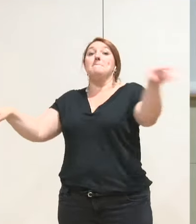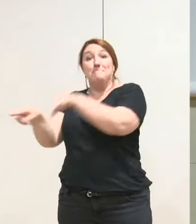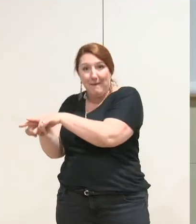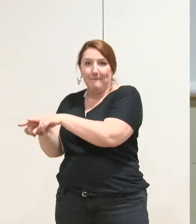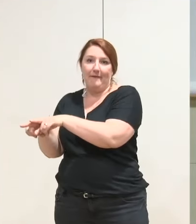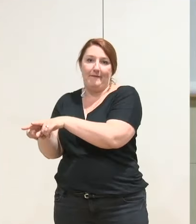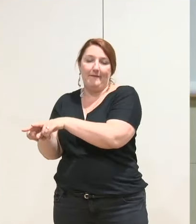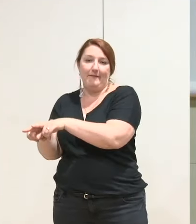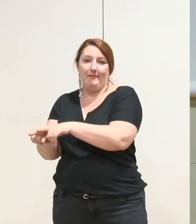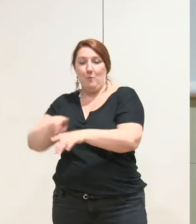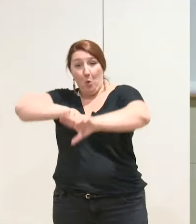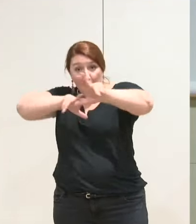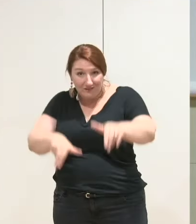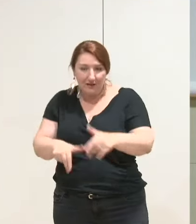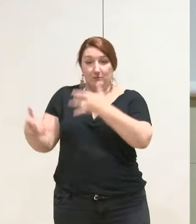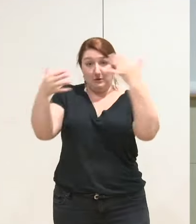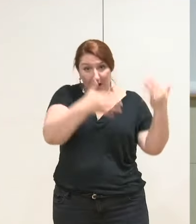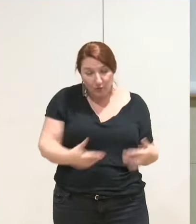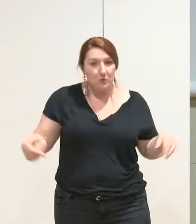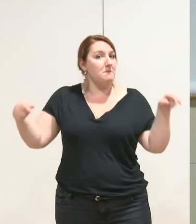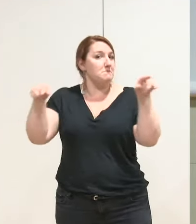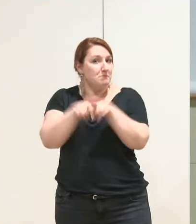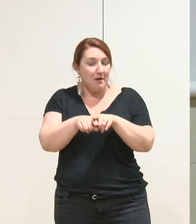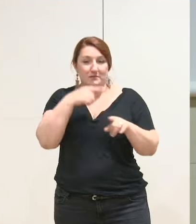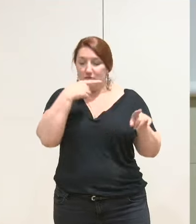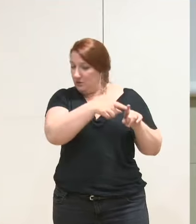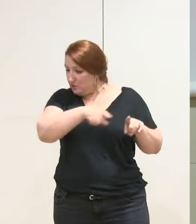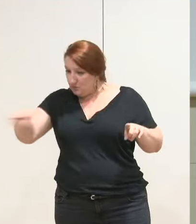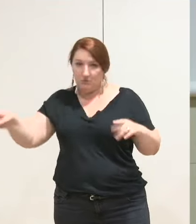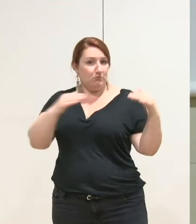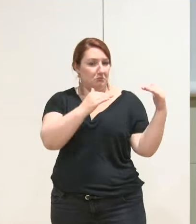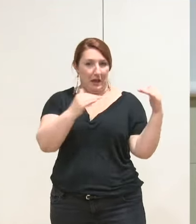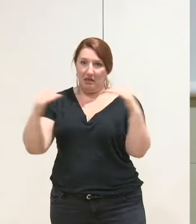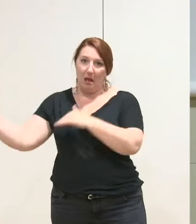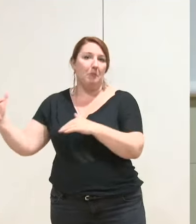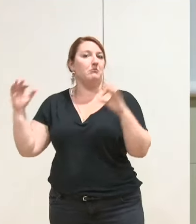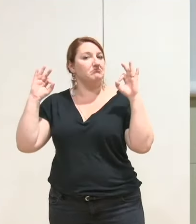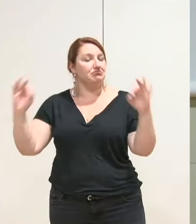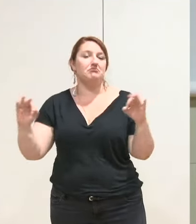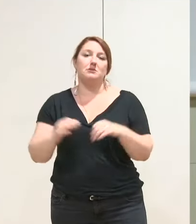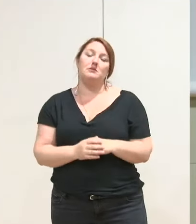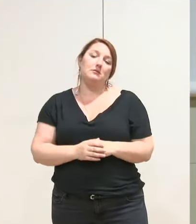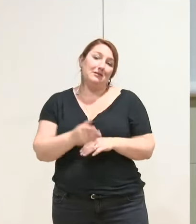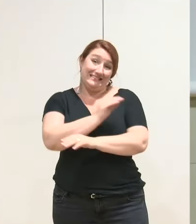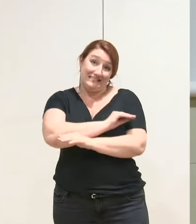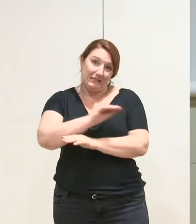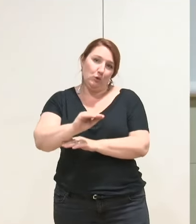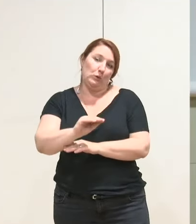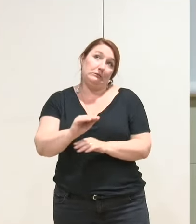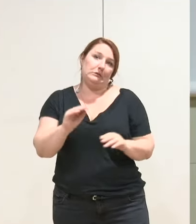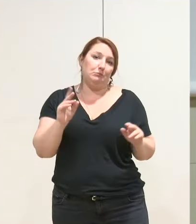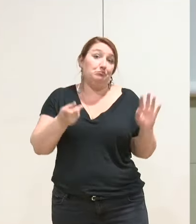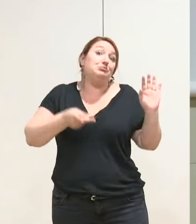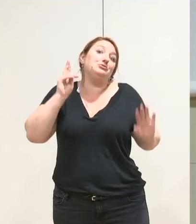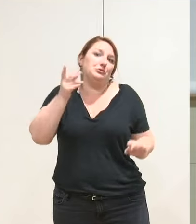autres sur la même base de calcul ainsi on aura quelque chose de de plus équitable et du coup de plus sécure si j'ose dire